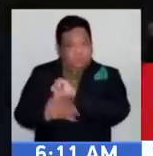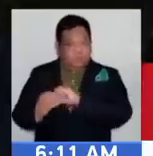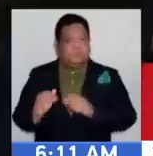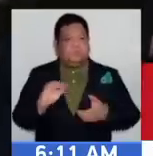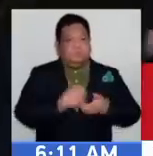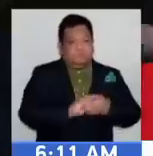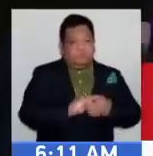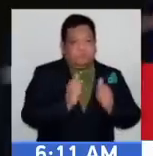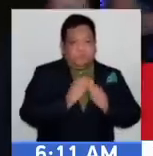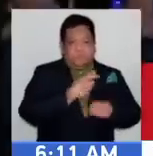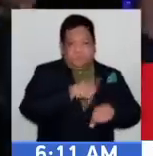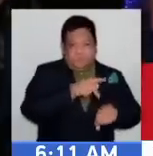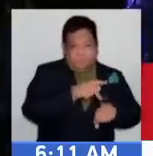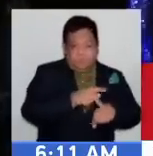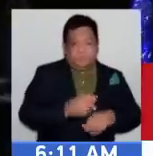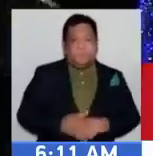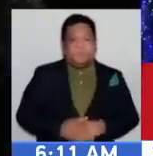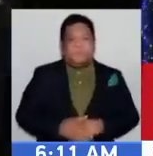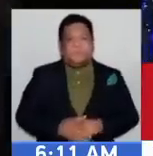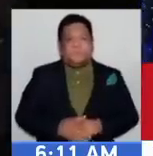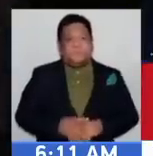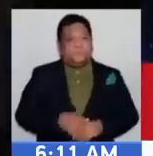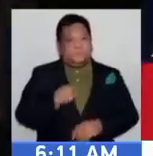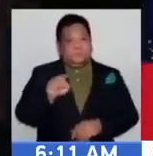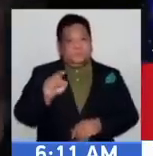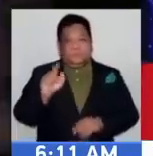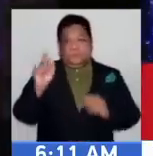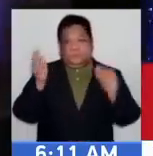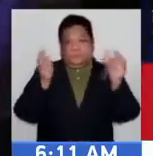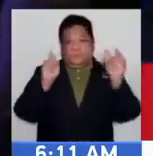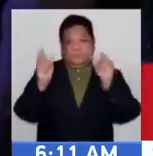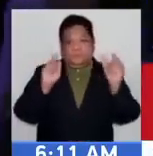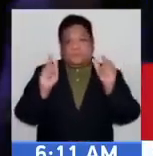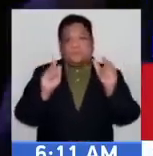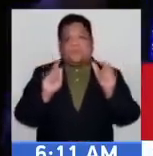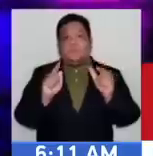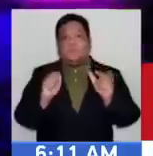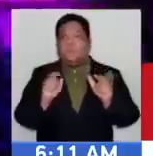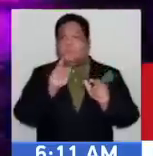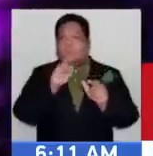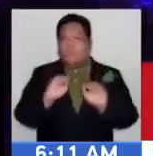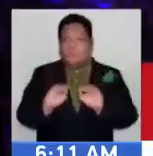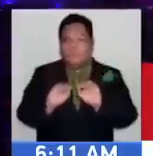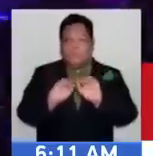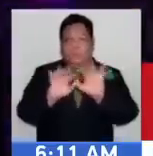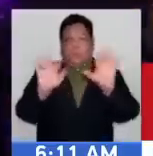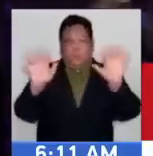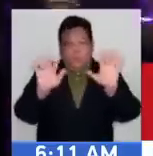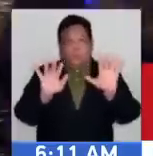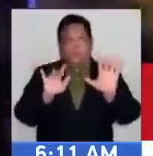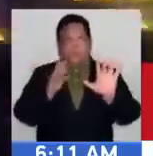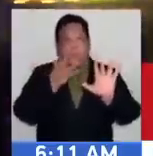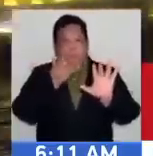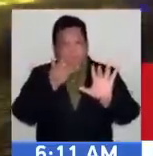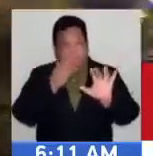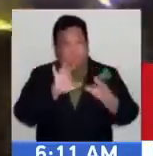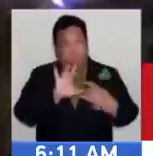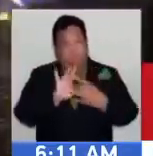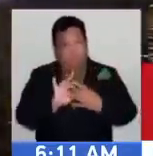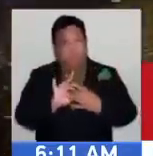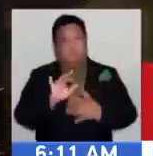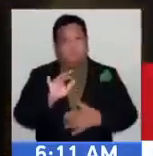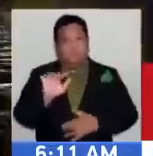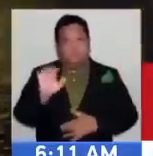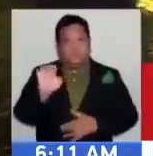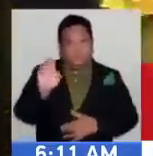the Rizal Monument at the Dancing Fountain is most significant for us, the European Union delegation and